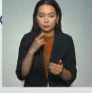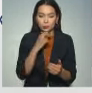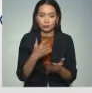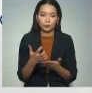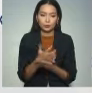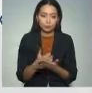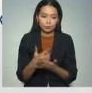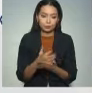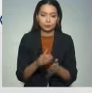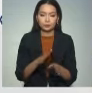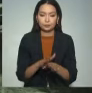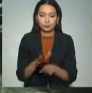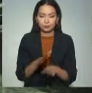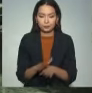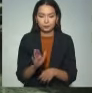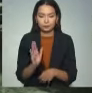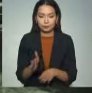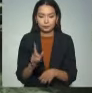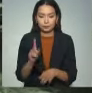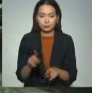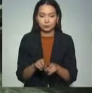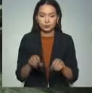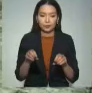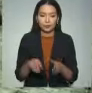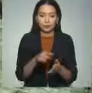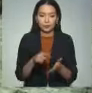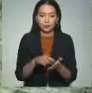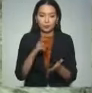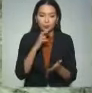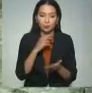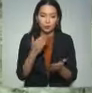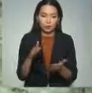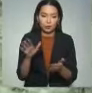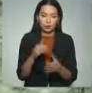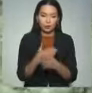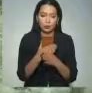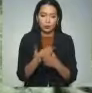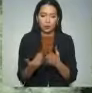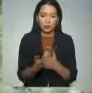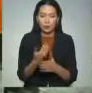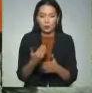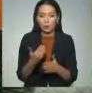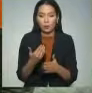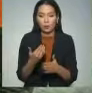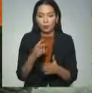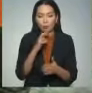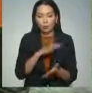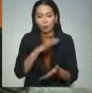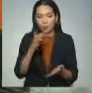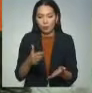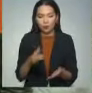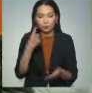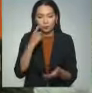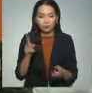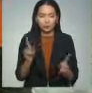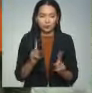В неделю около 30-40 кубов. Также решить вопрос с мусорным коллапсом поможет новый полигон. Местные власти уверяют, ожидать его можно